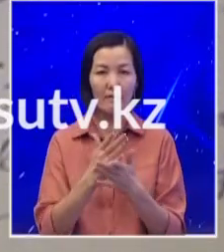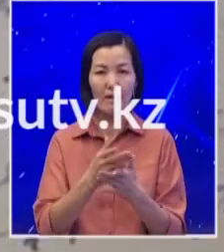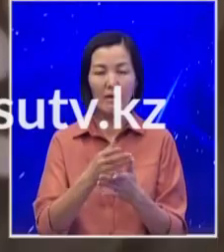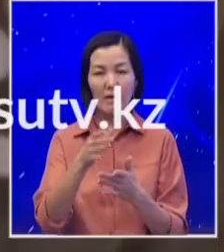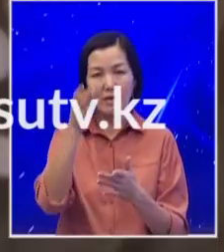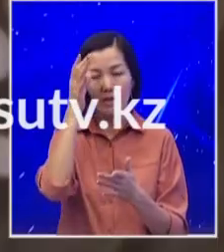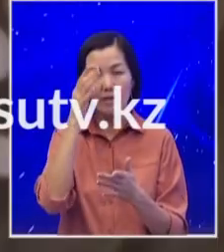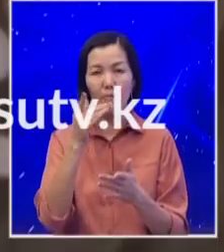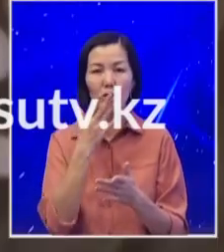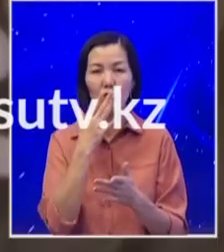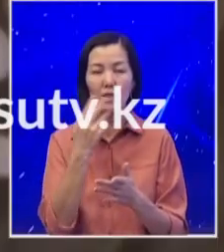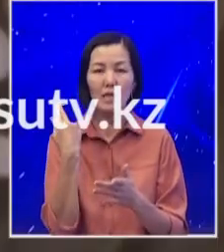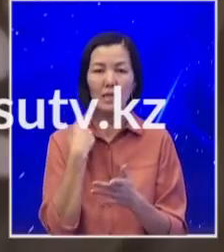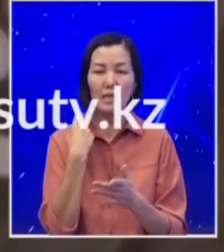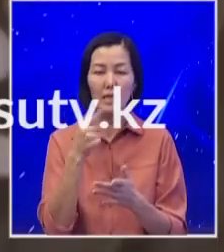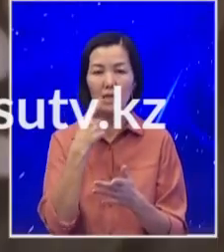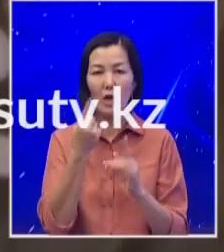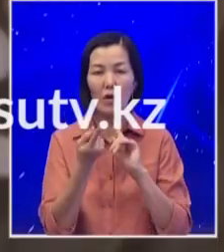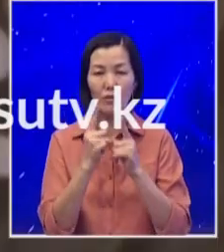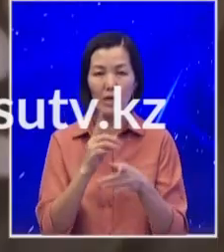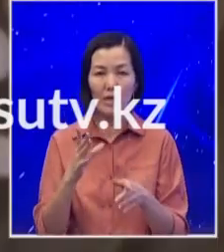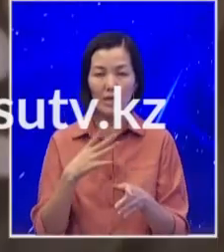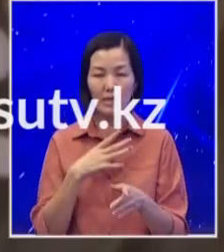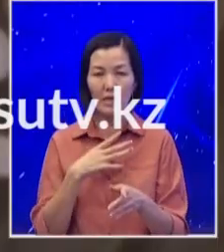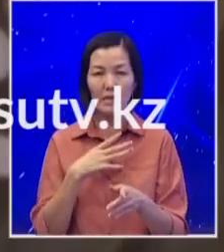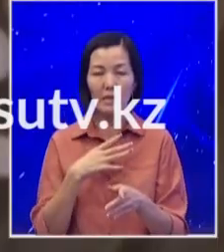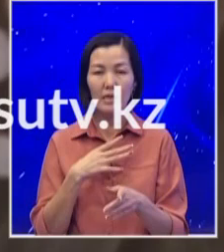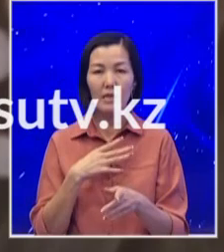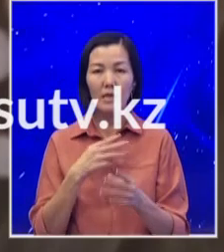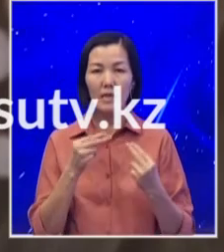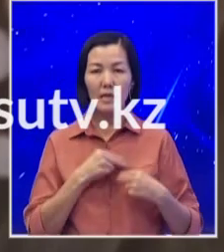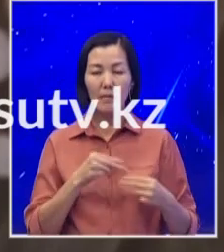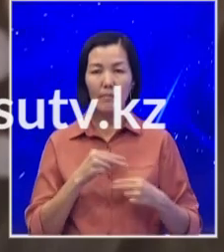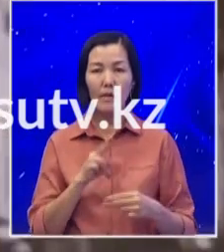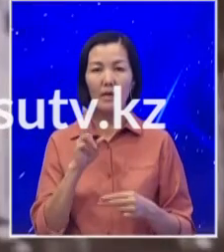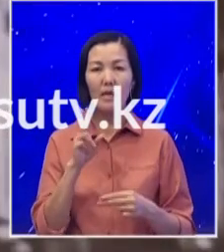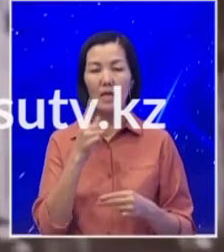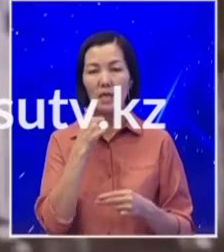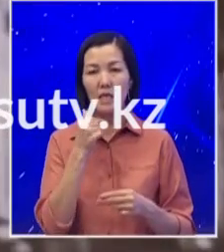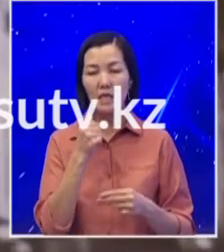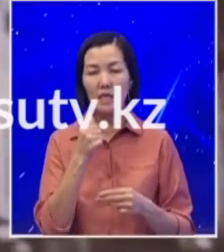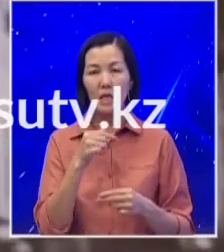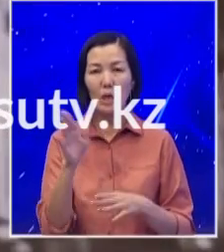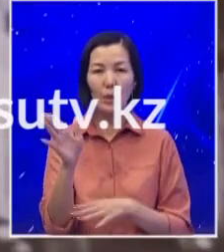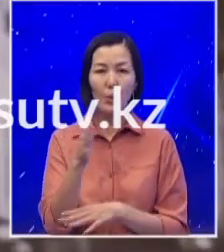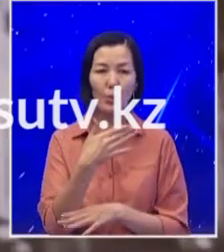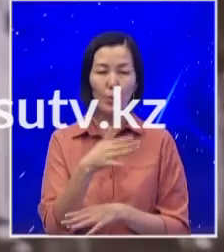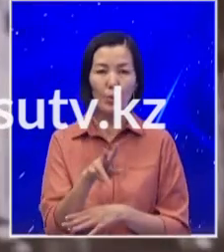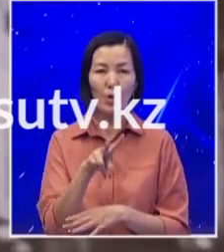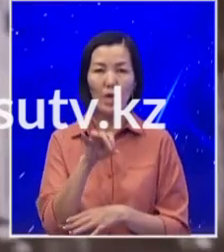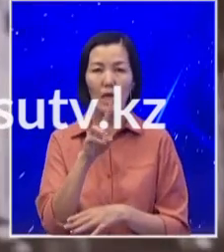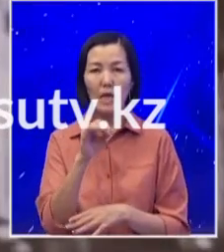шетел тіліне аударылды. Ерен еңбек елеусіз қалмады. Ол еңбек қызыл ту, халықтар достығы, Ленин